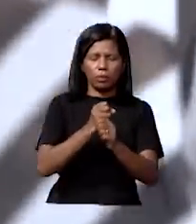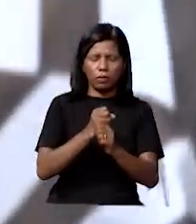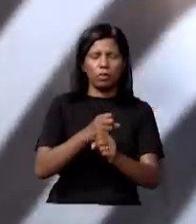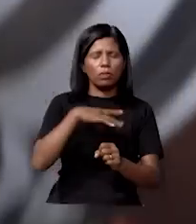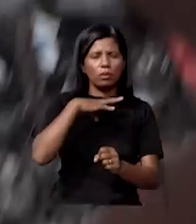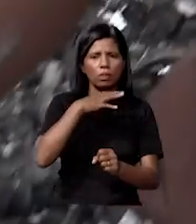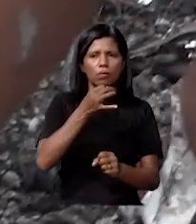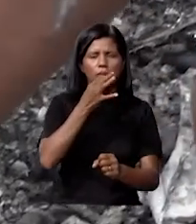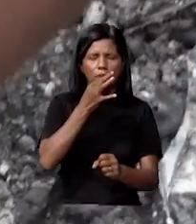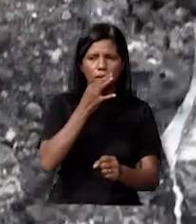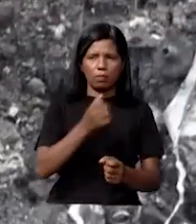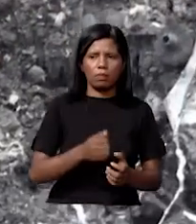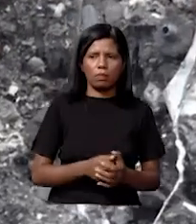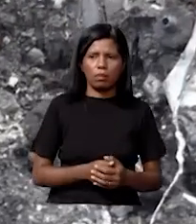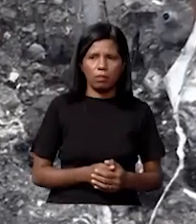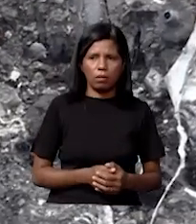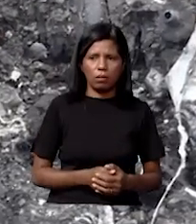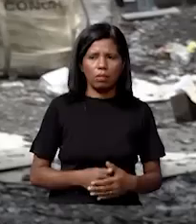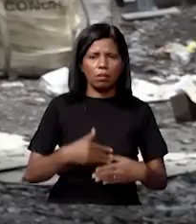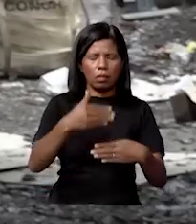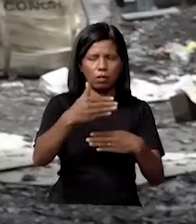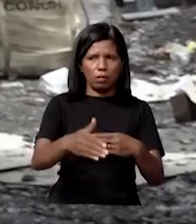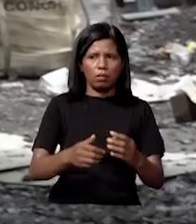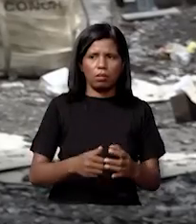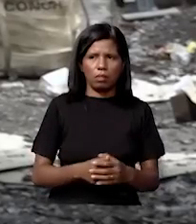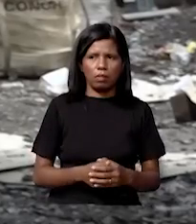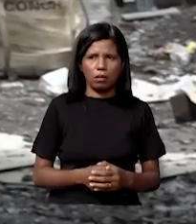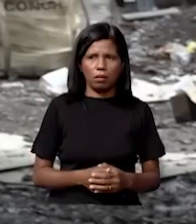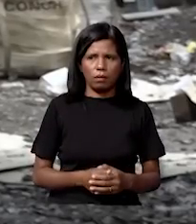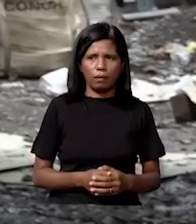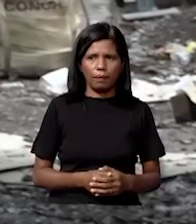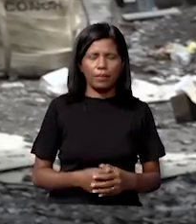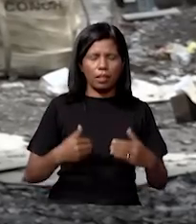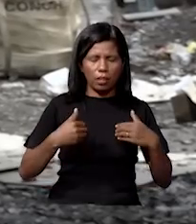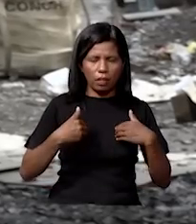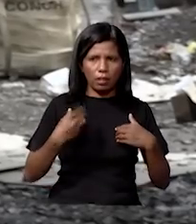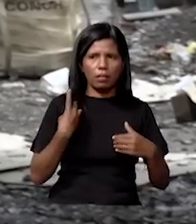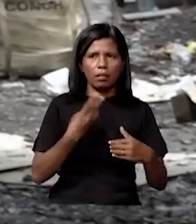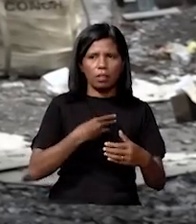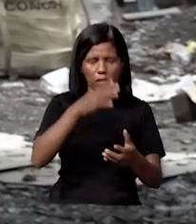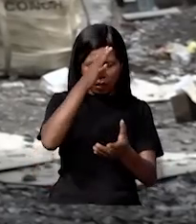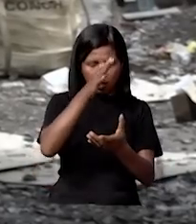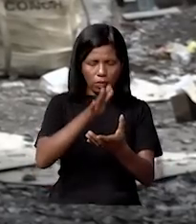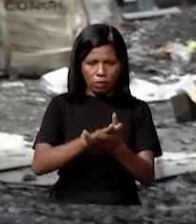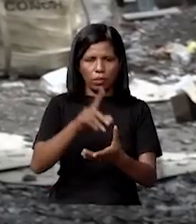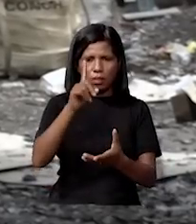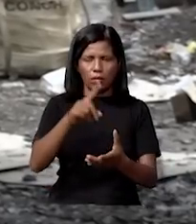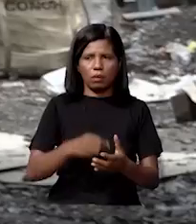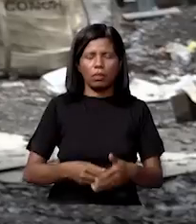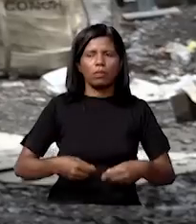anuan. Au haru kubawin mar saula bele tamba. Ma iya mane, iya ita nakatuzuan ida mak.